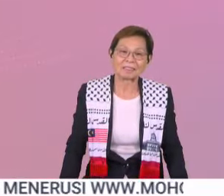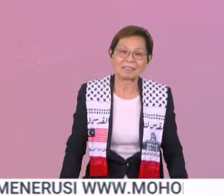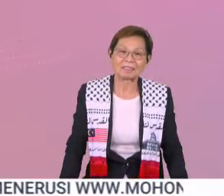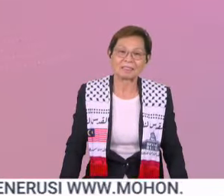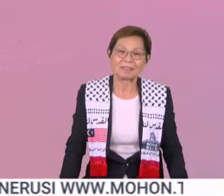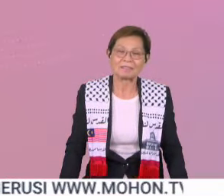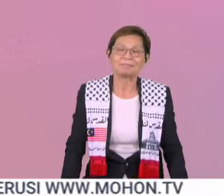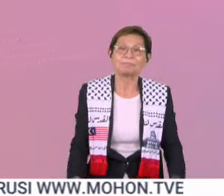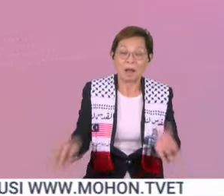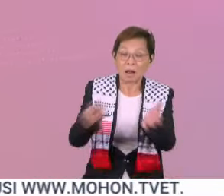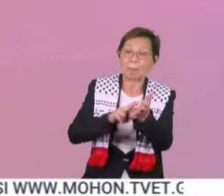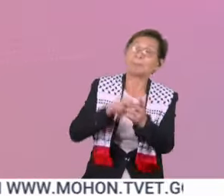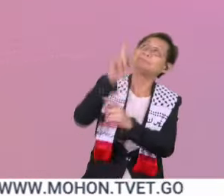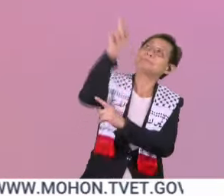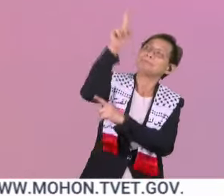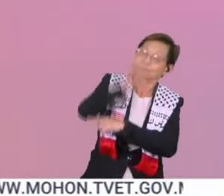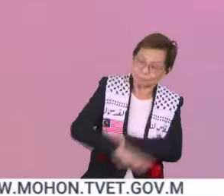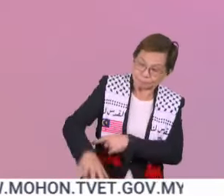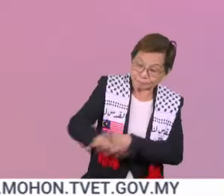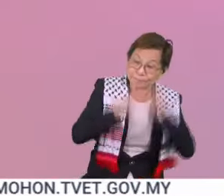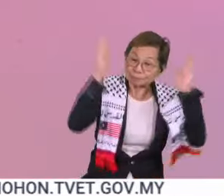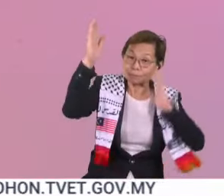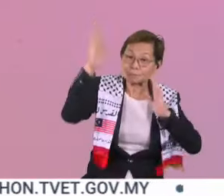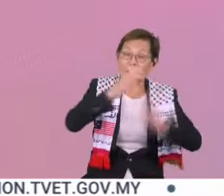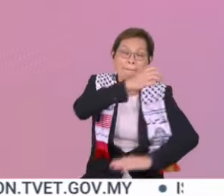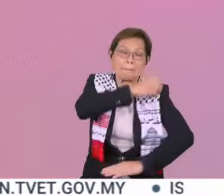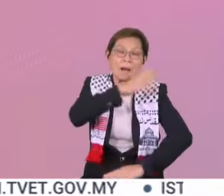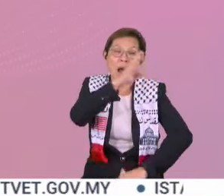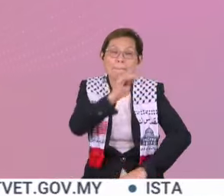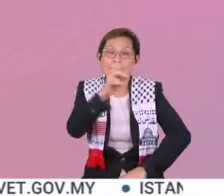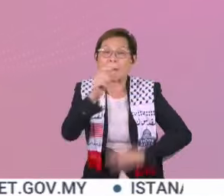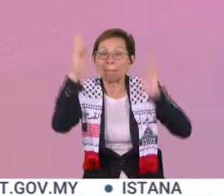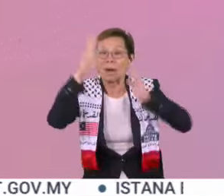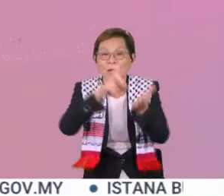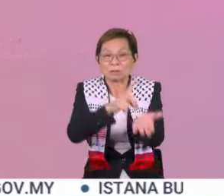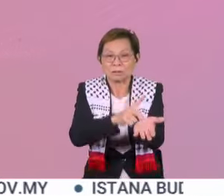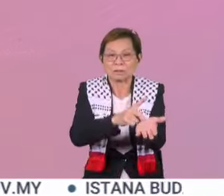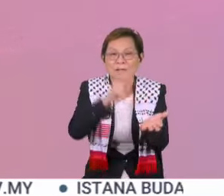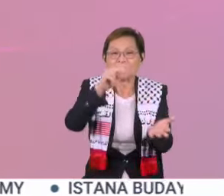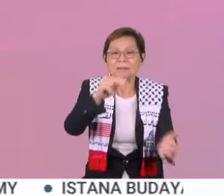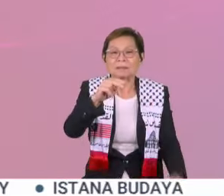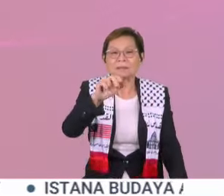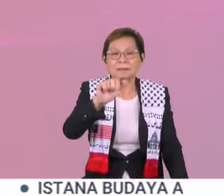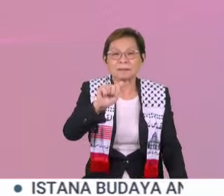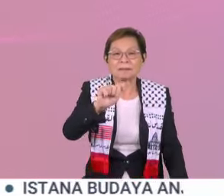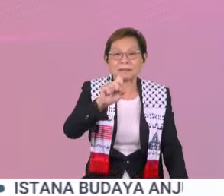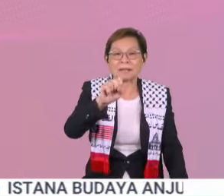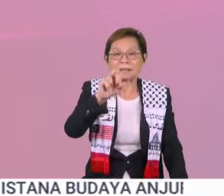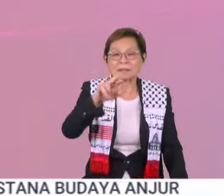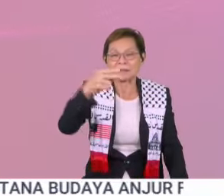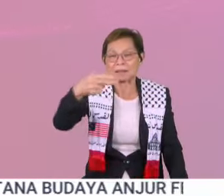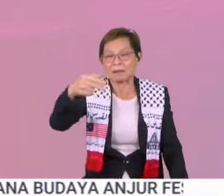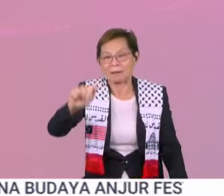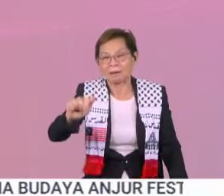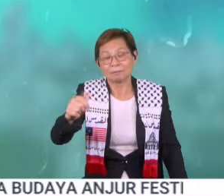Seterusnya kita ikuti laporan cuaca seluruh negara bersama Pegawai Met Malaysia, Dr. Nasihah Yamin Sabri.